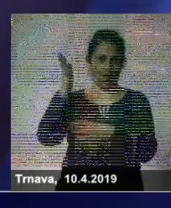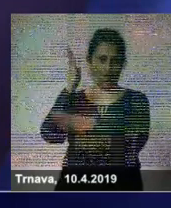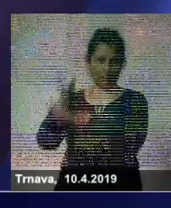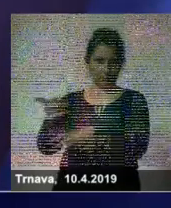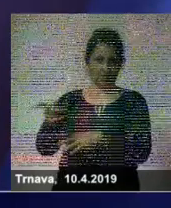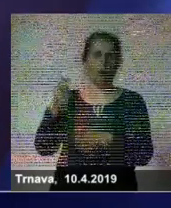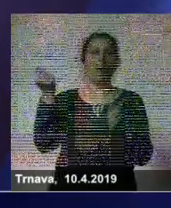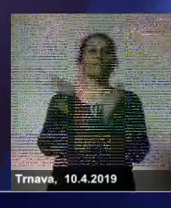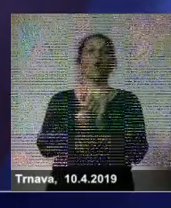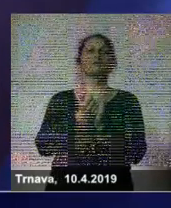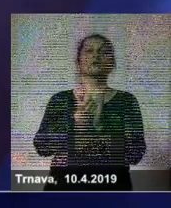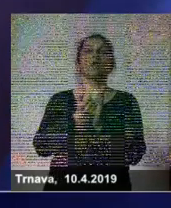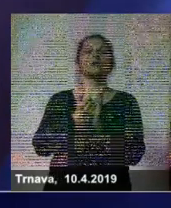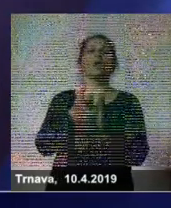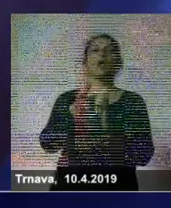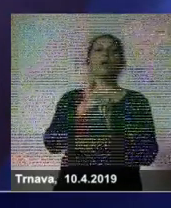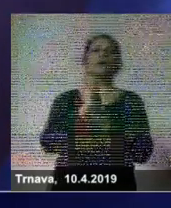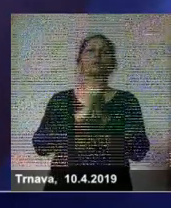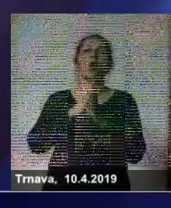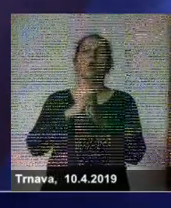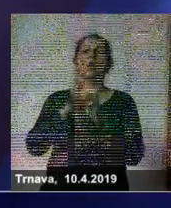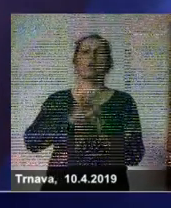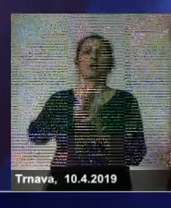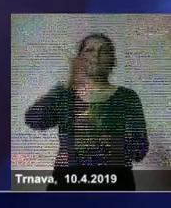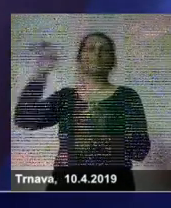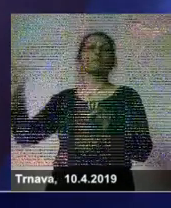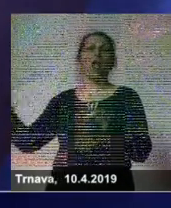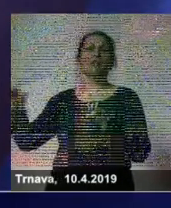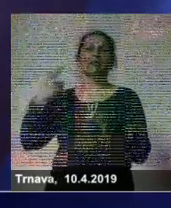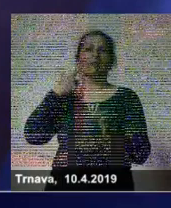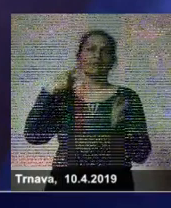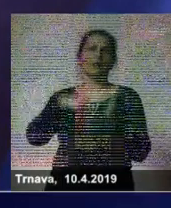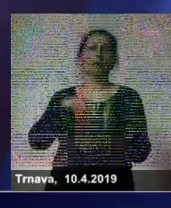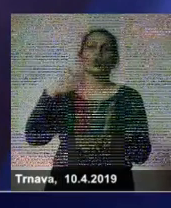o predĺžení termínu na predĺženie daňového priznania do